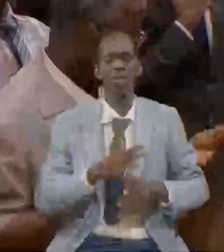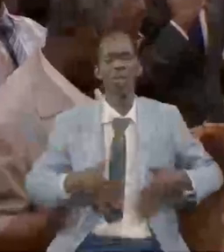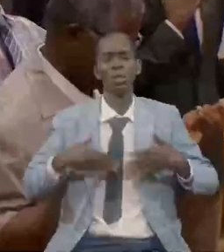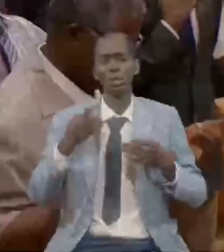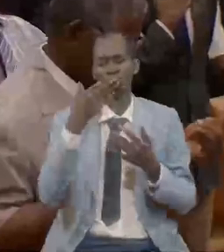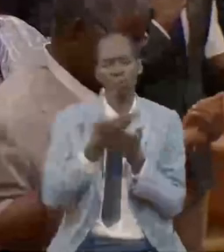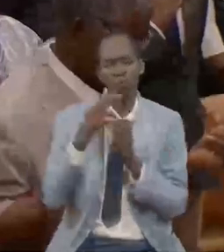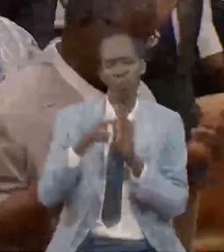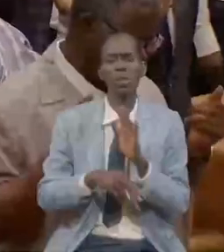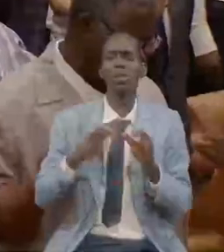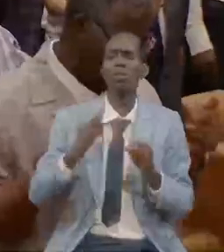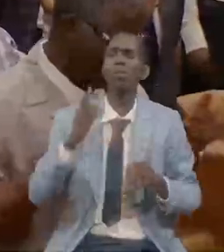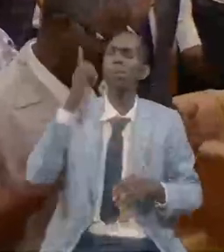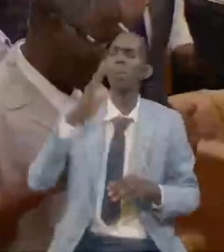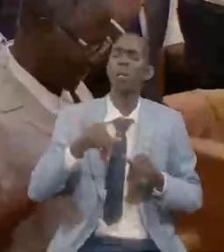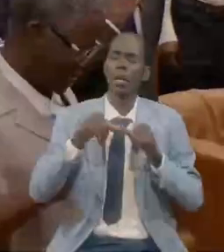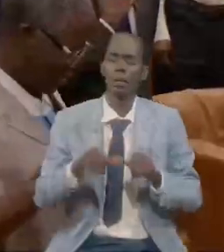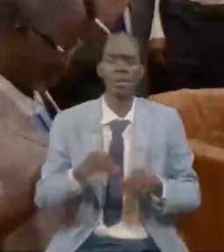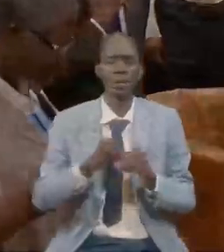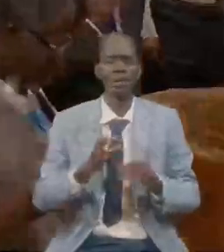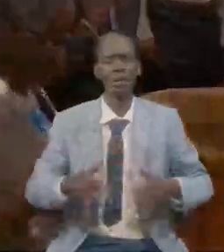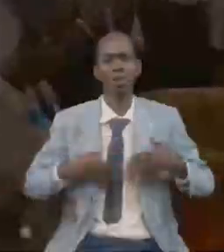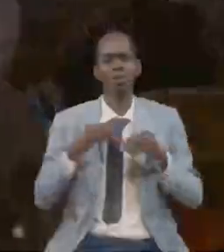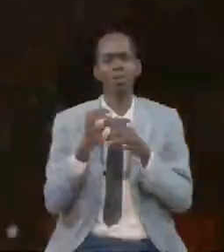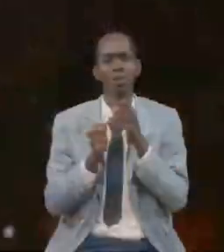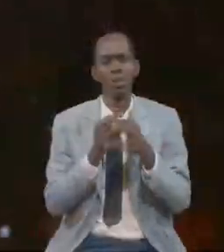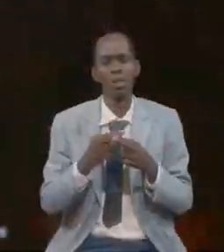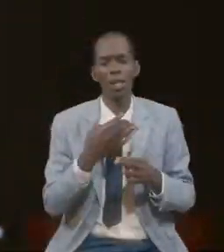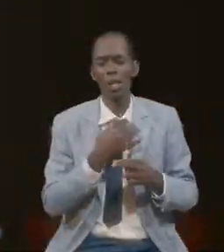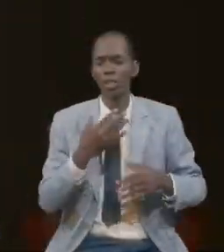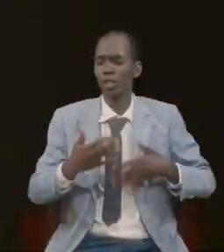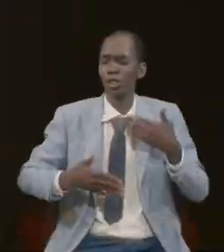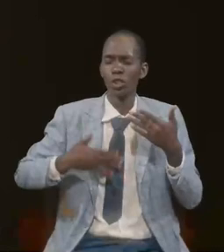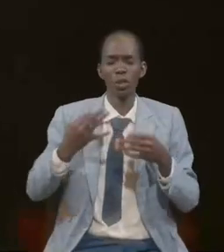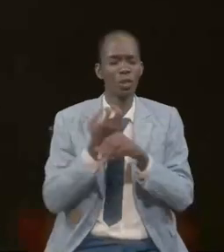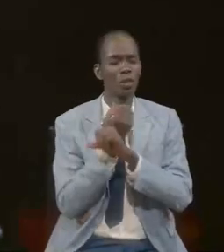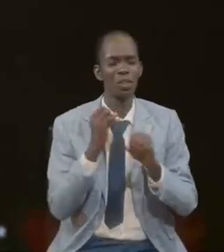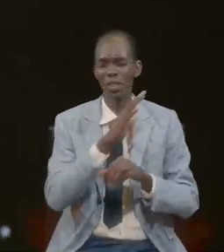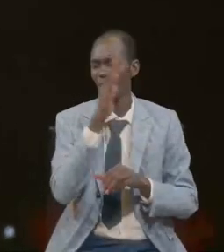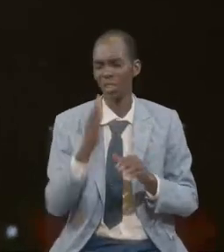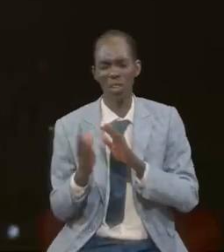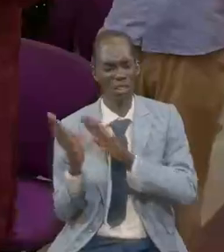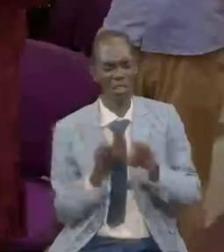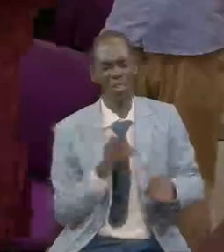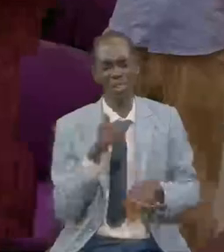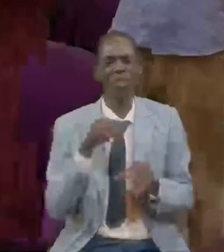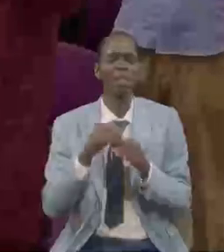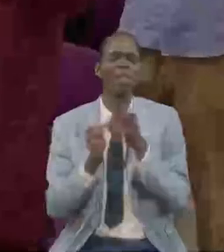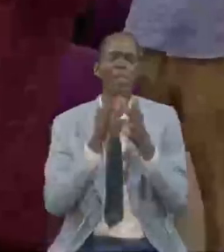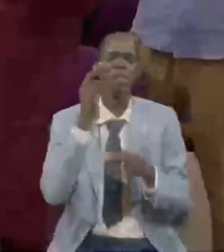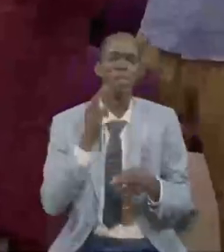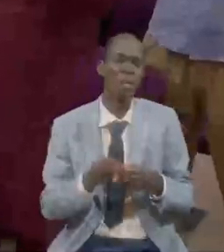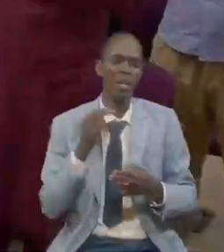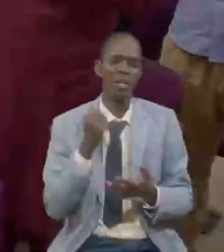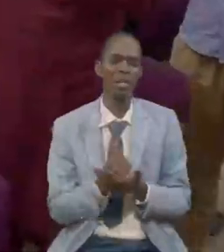la bonté du Seigneur demeure en vous et que la joie du salut ne vous abandonne pas au nom de Jésus.